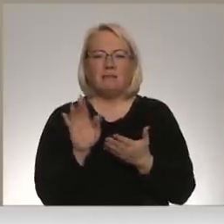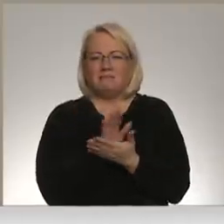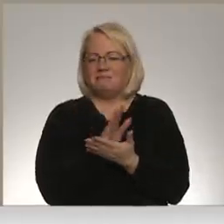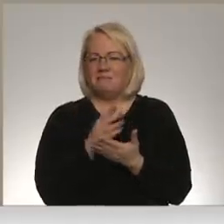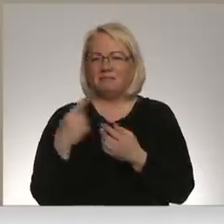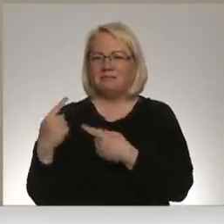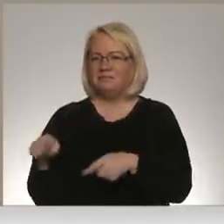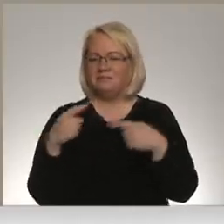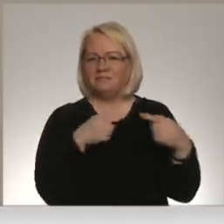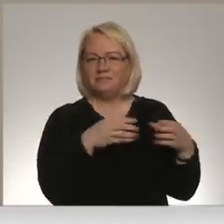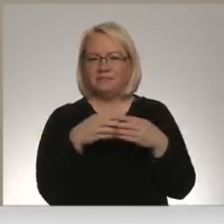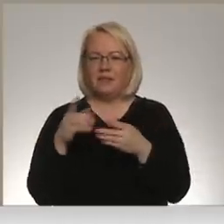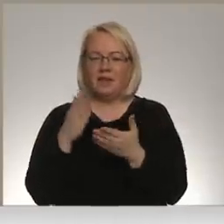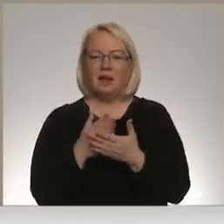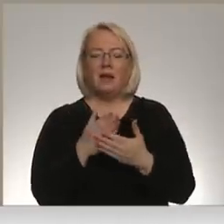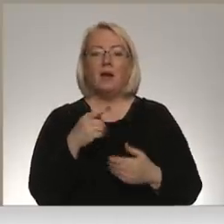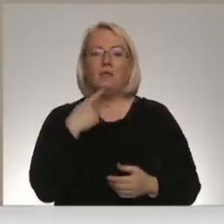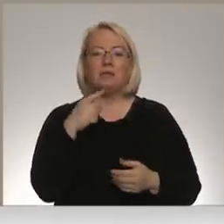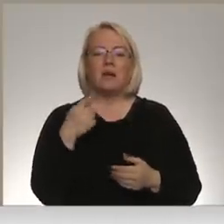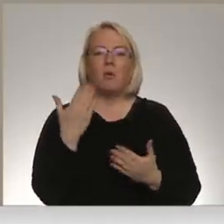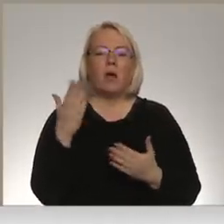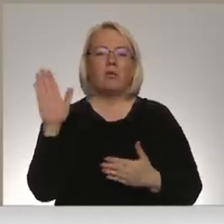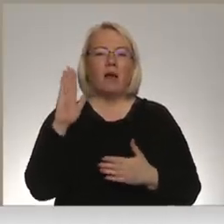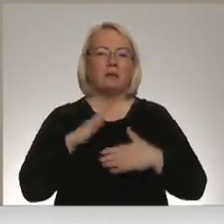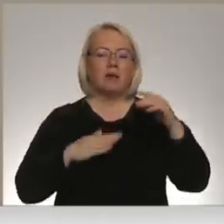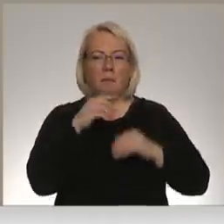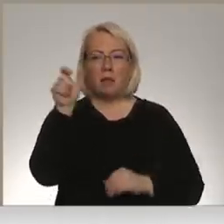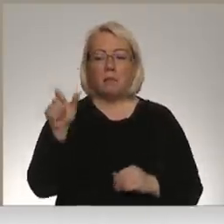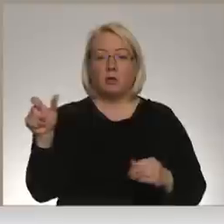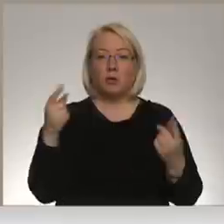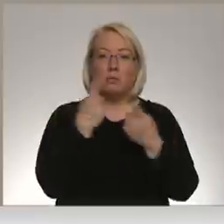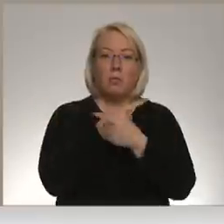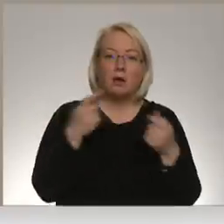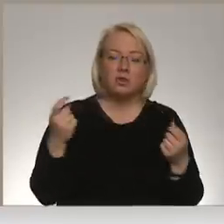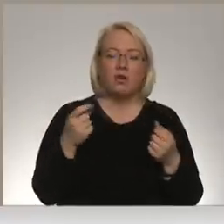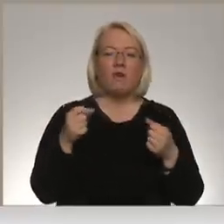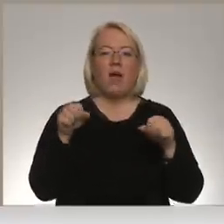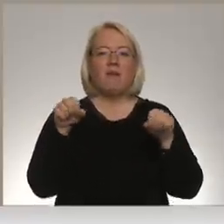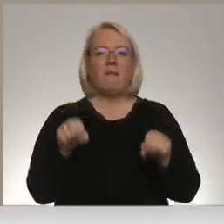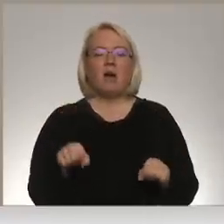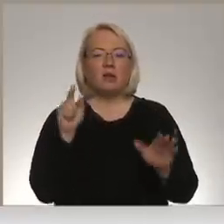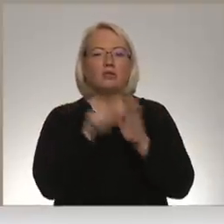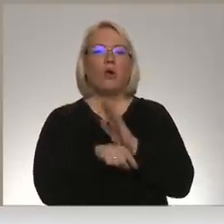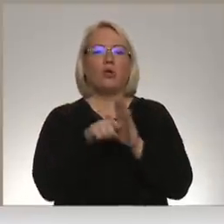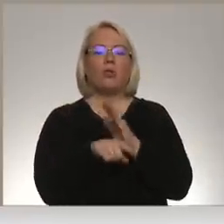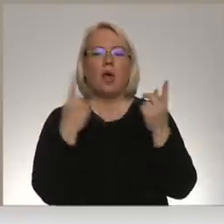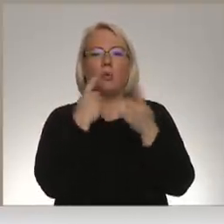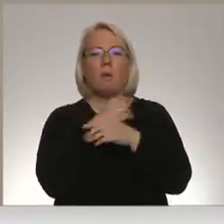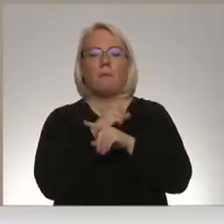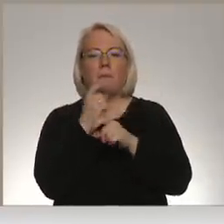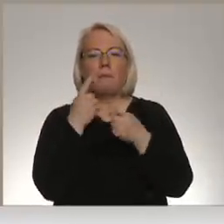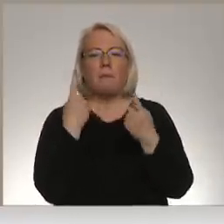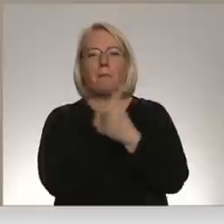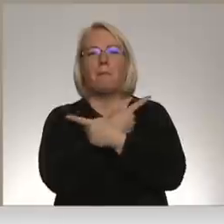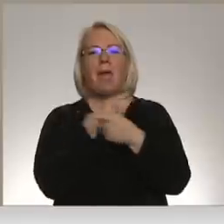teiksim, oficiālo amatpersonu paziņojumus vai varas kontrolēto mediju, tos ziņu narratīvus,